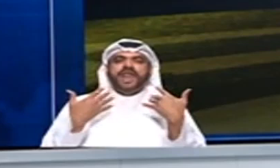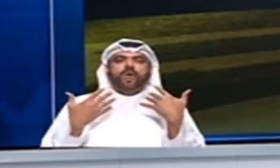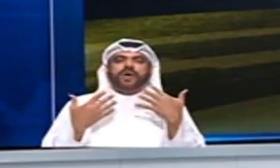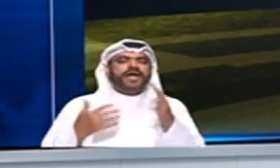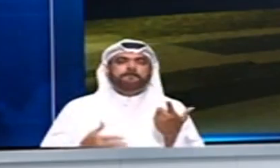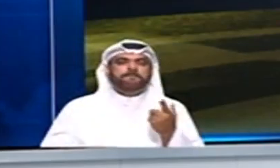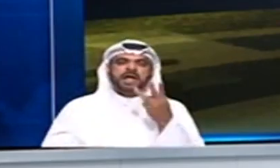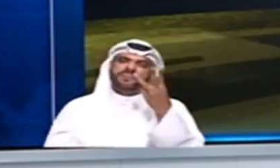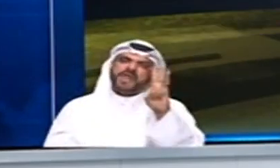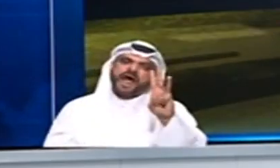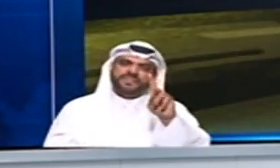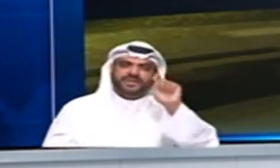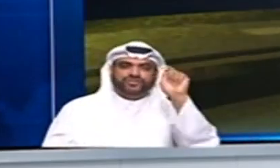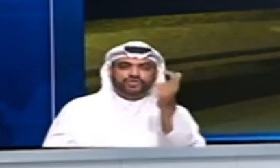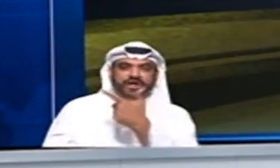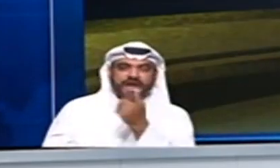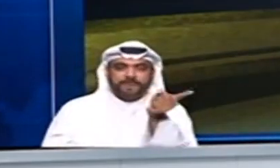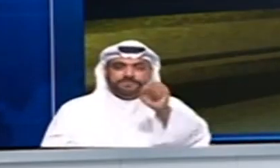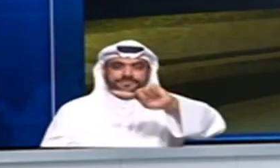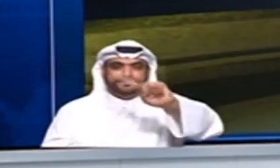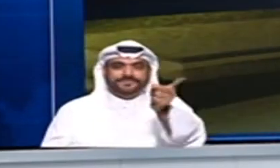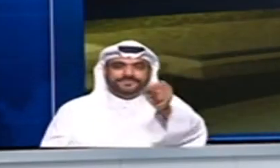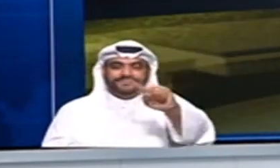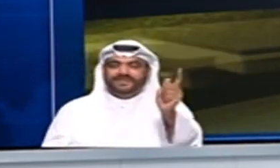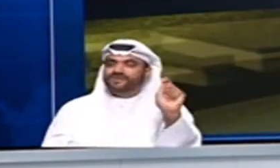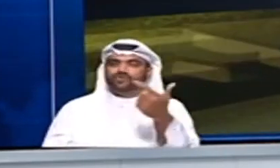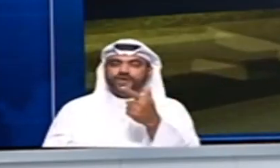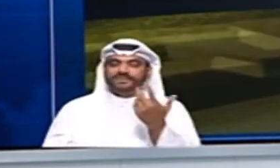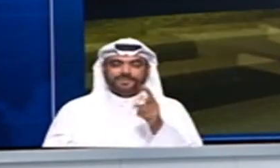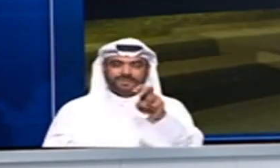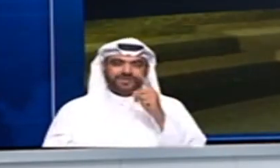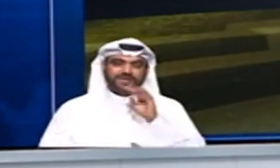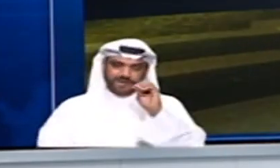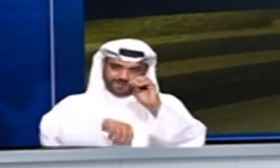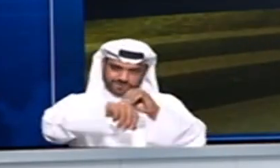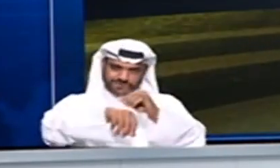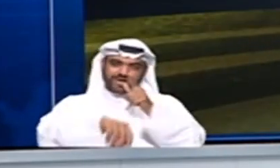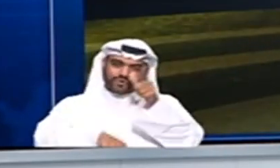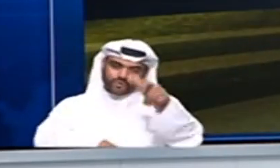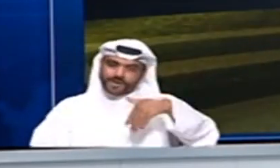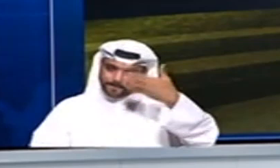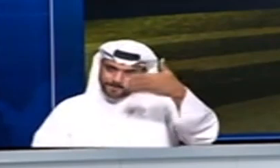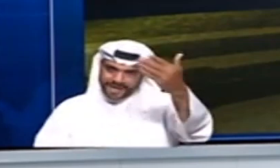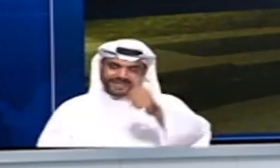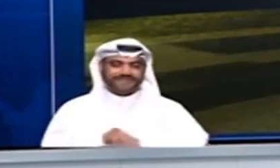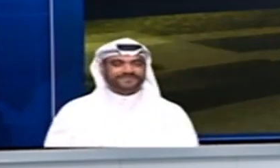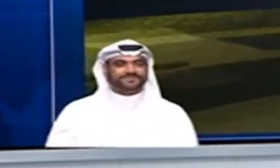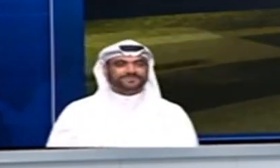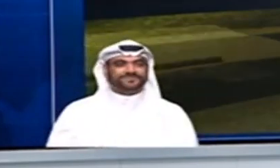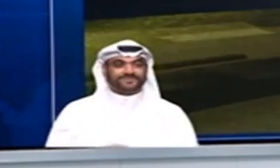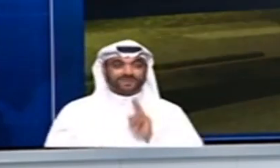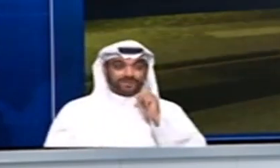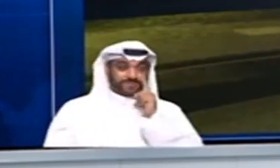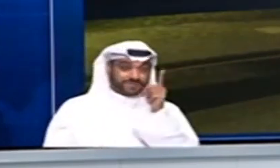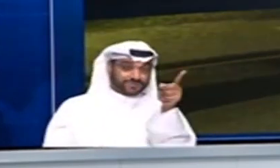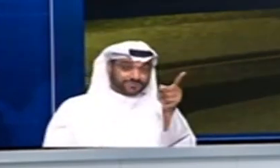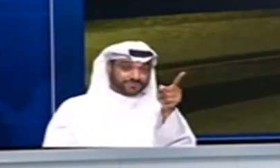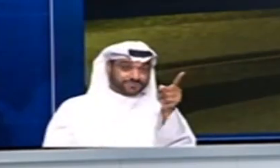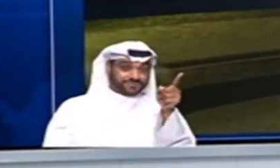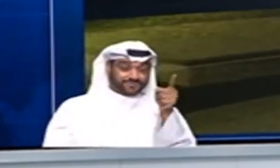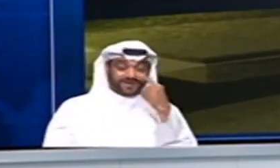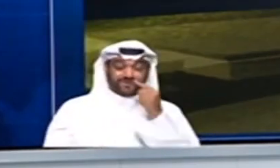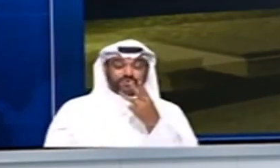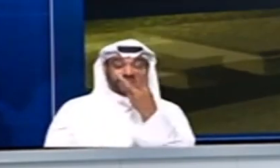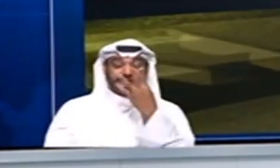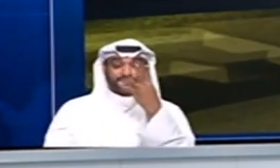الرؤية الأفقية خلال مساء يوم الخميس على بعض المناطق. راح نوافيكم معلومات أكثر عن هذه الفرص بإذن الله في نشراتنا القادمة. 43 العظمى والصغرى